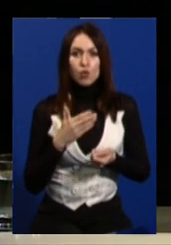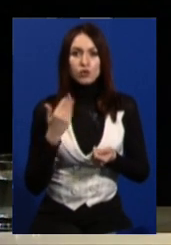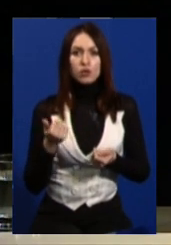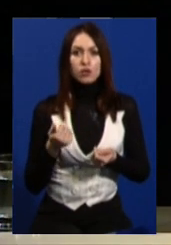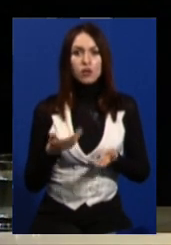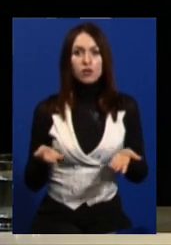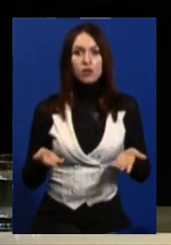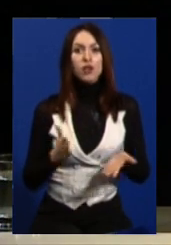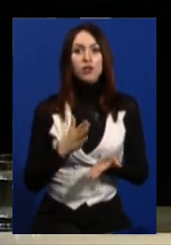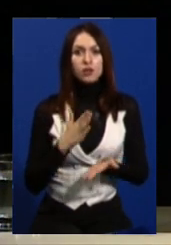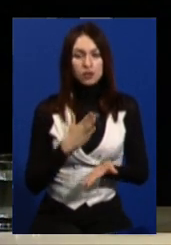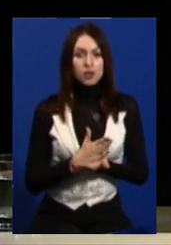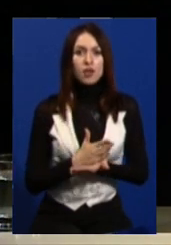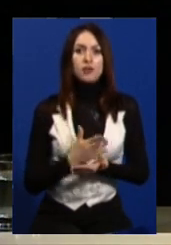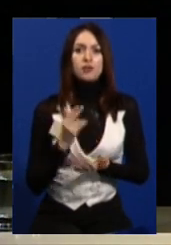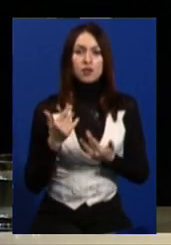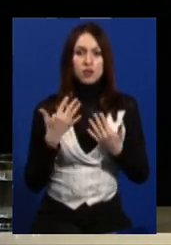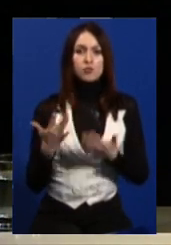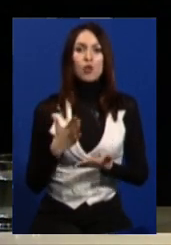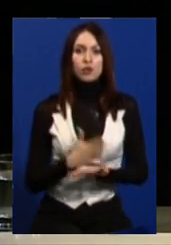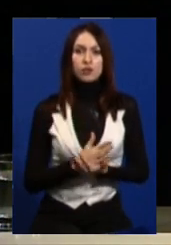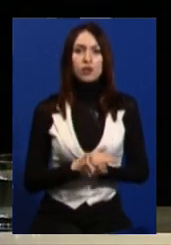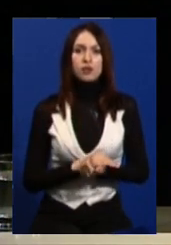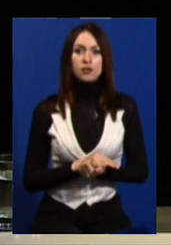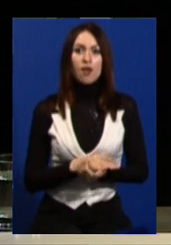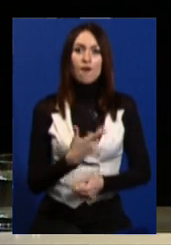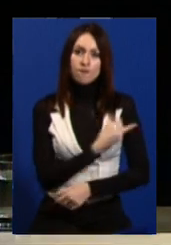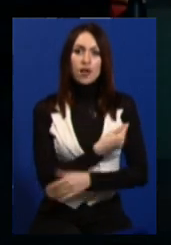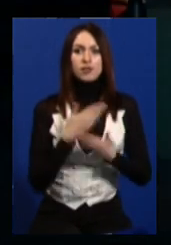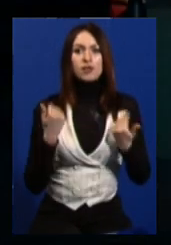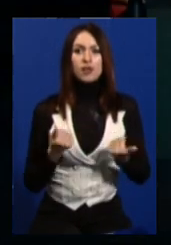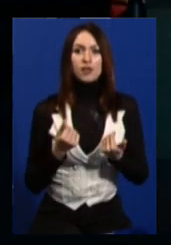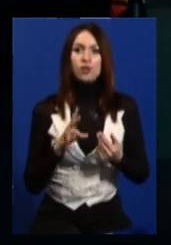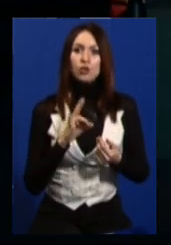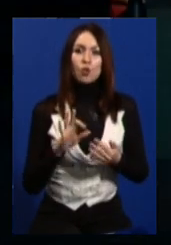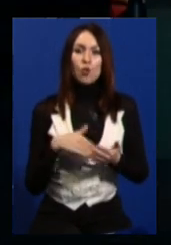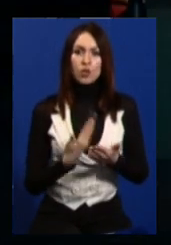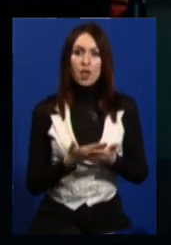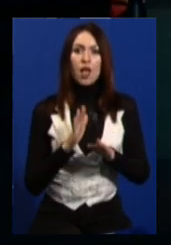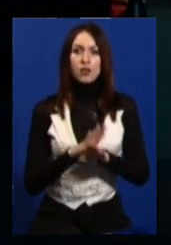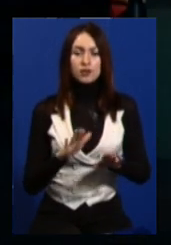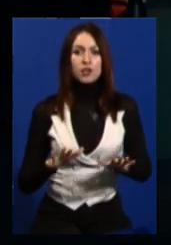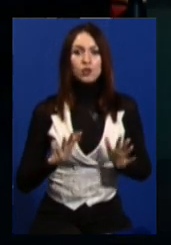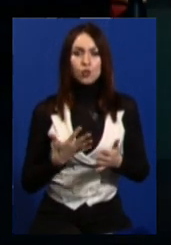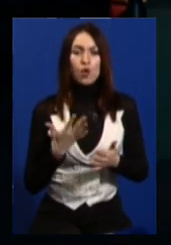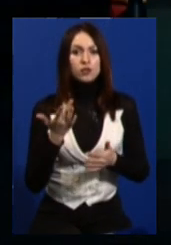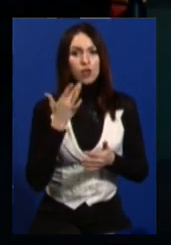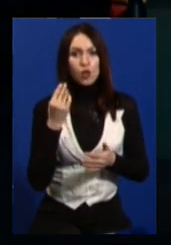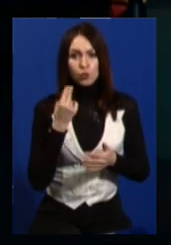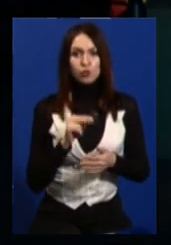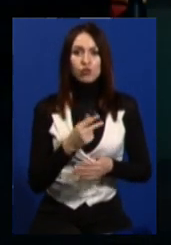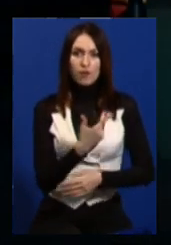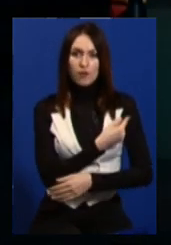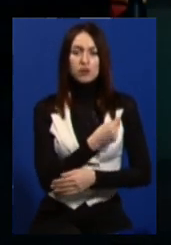Нет. Є попити? Да. Вакцини нет. Но для детей ситуация гораздо лучше, вакцины